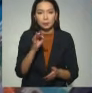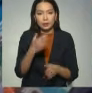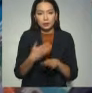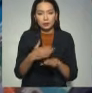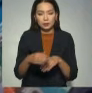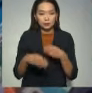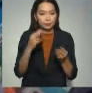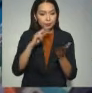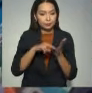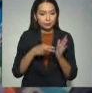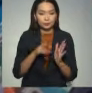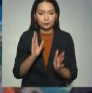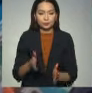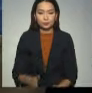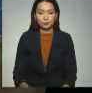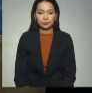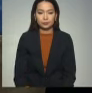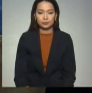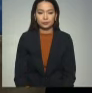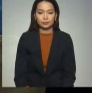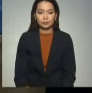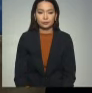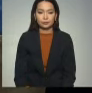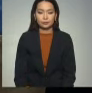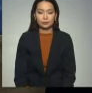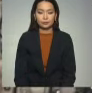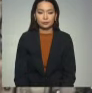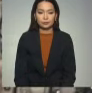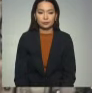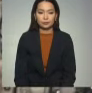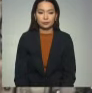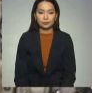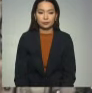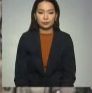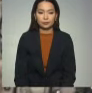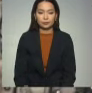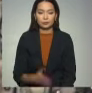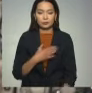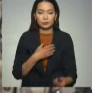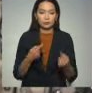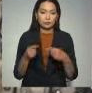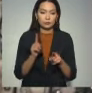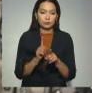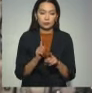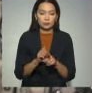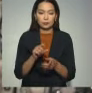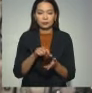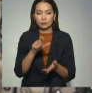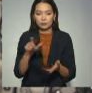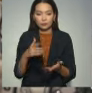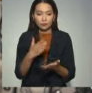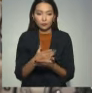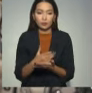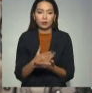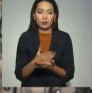жеңілдетілген несие беру көзделіп отыр. Бізде жан жақты бар ауылда, шаш таразы бар, сосын